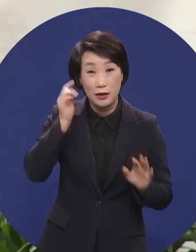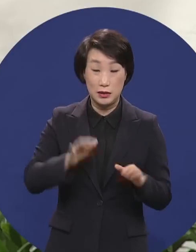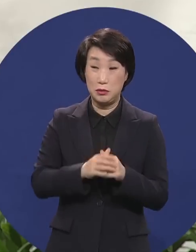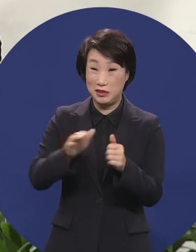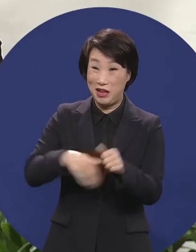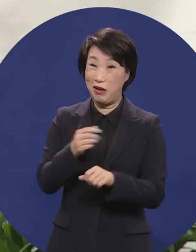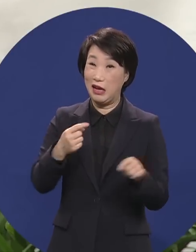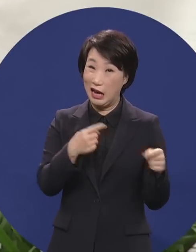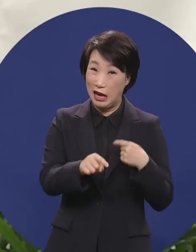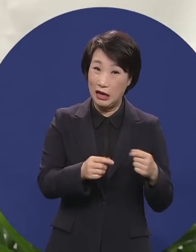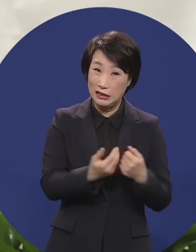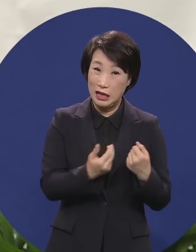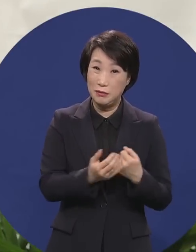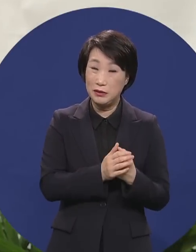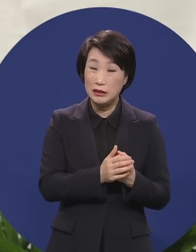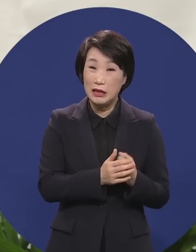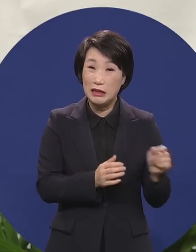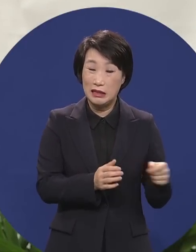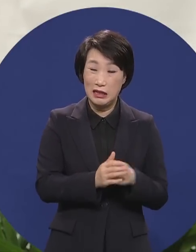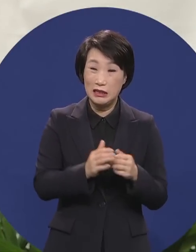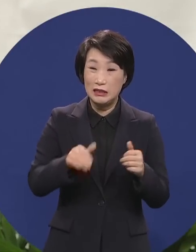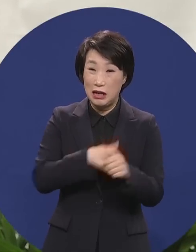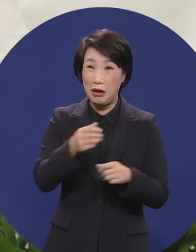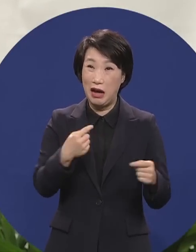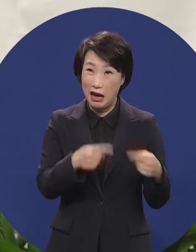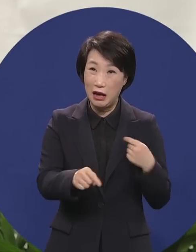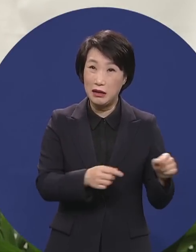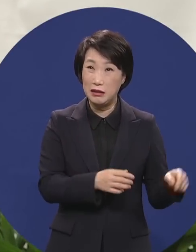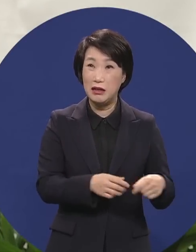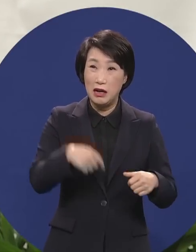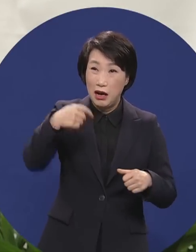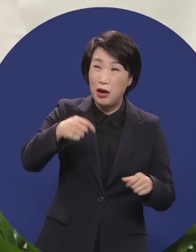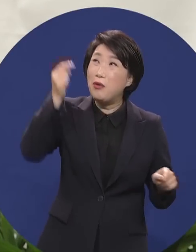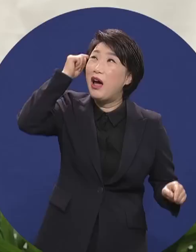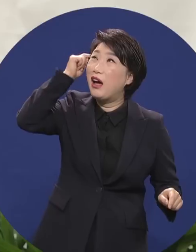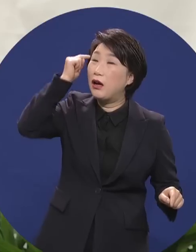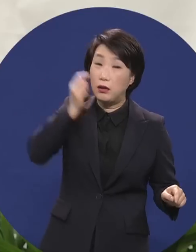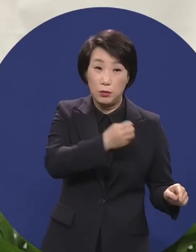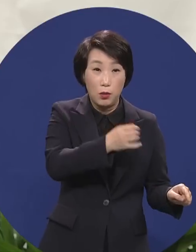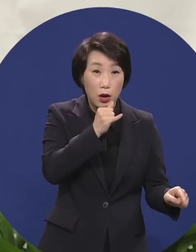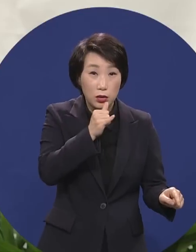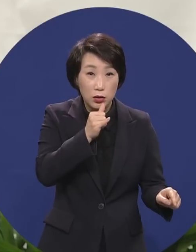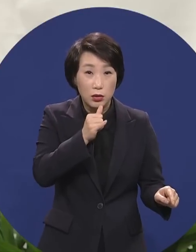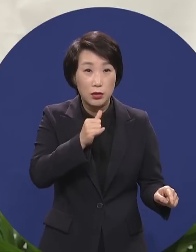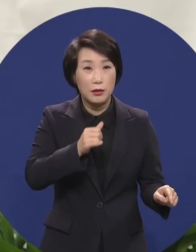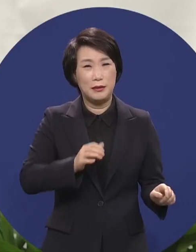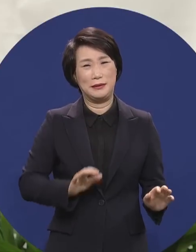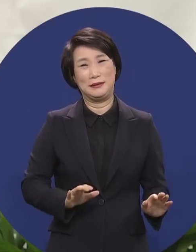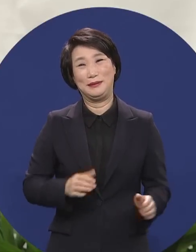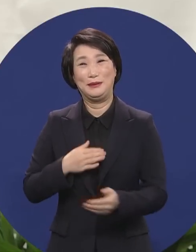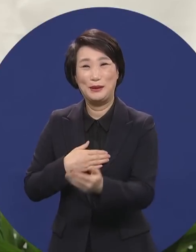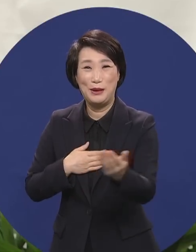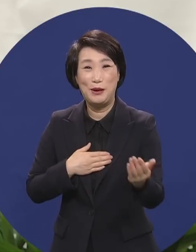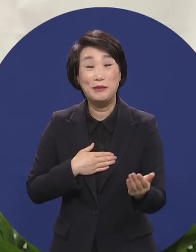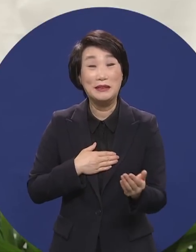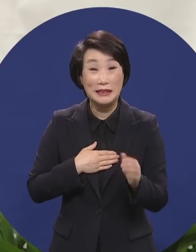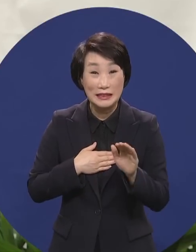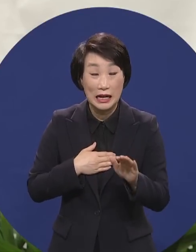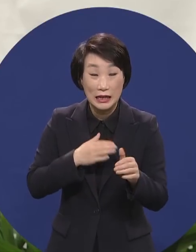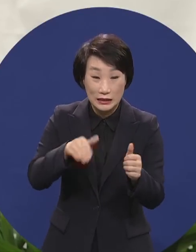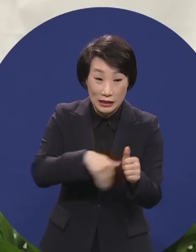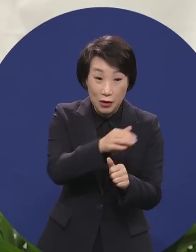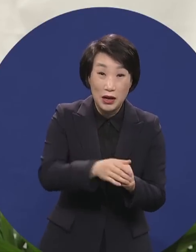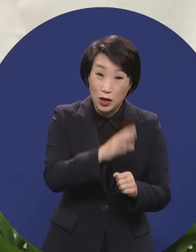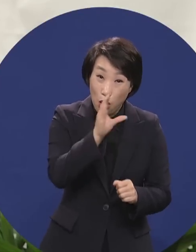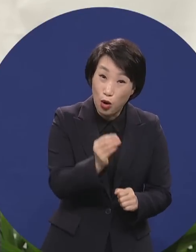맞지 않는데 무슨 시대에 안 맞는 소리를 하느냐, 그 말입니다. 여러분, 시대가